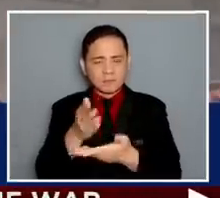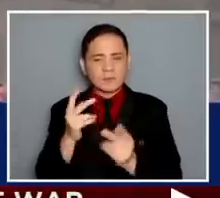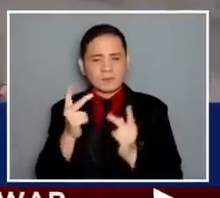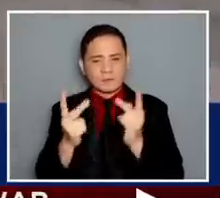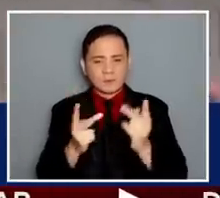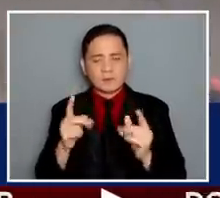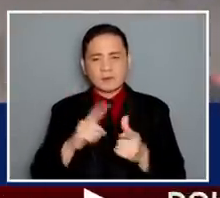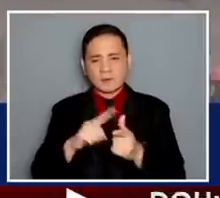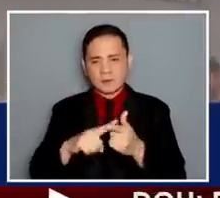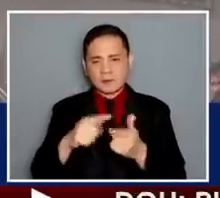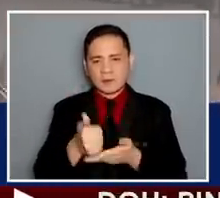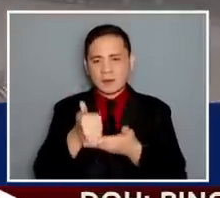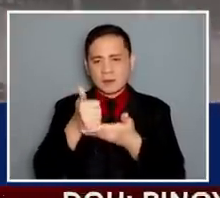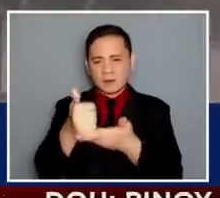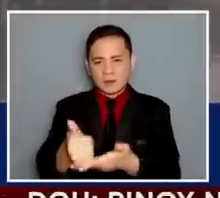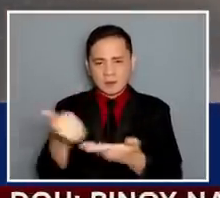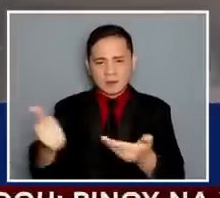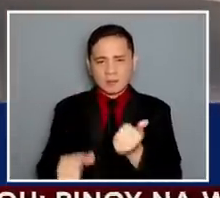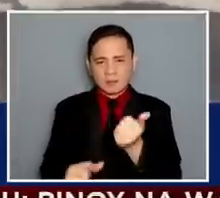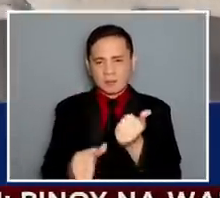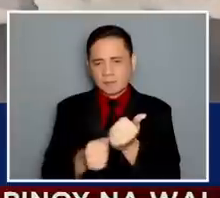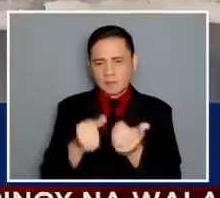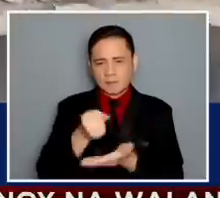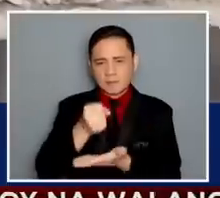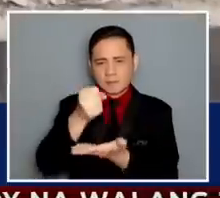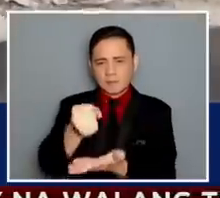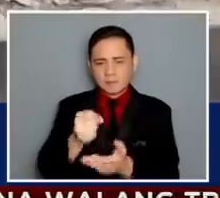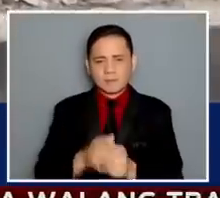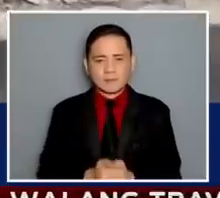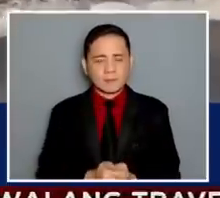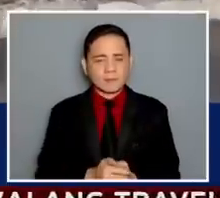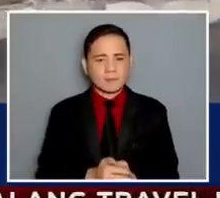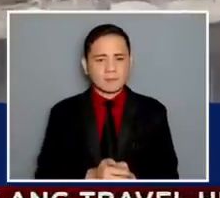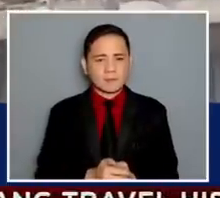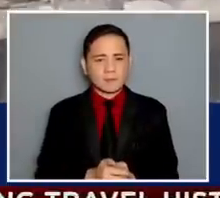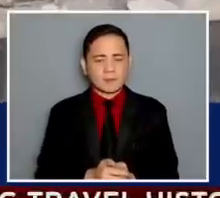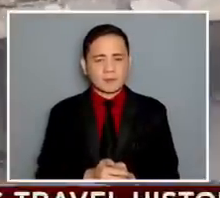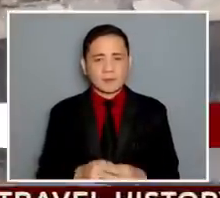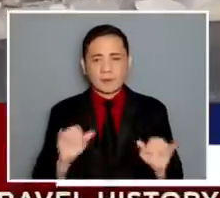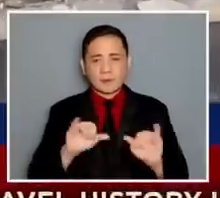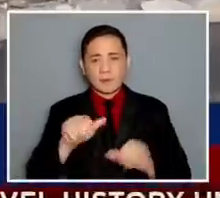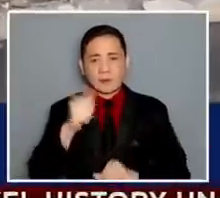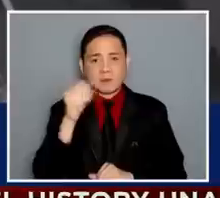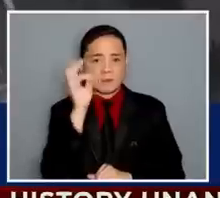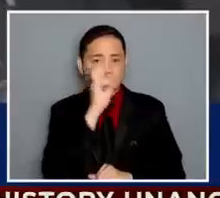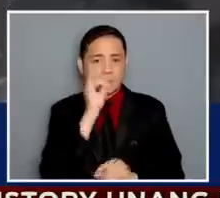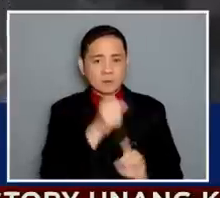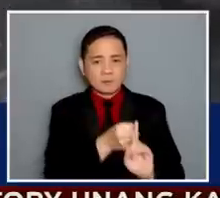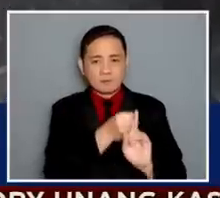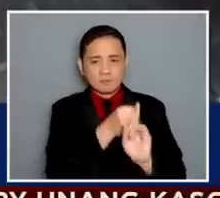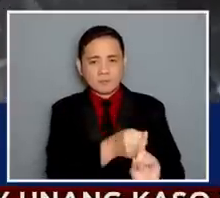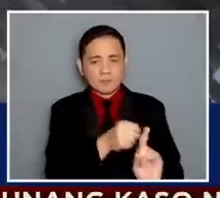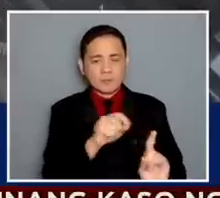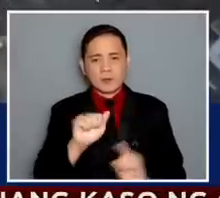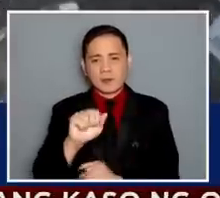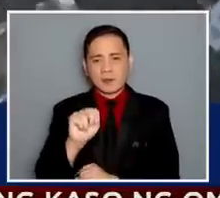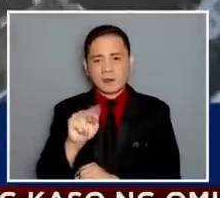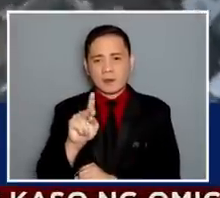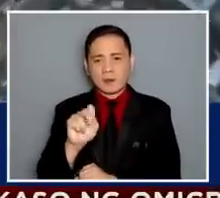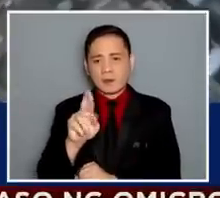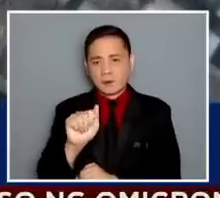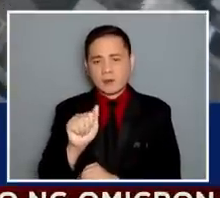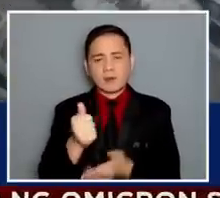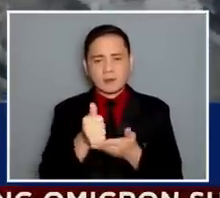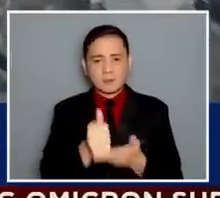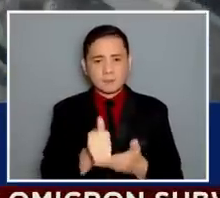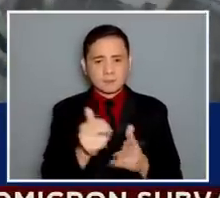Philippine Ambassador to Turkey, Maria Elena Algabre, ang mga Pilipinong apektado ng lindol sa Ankara. Nakipagpulong din siya